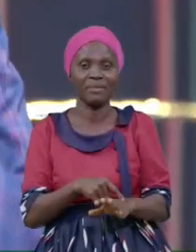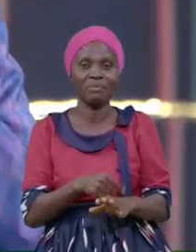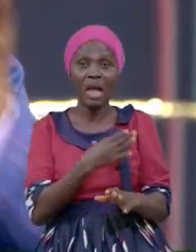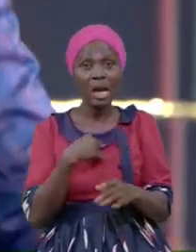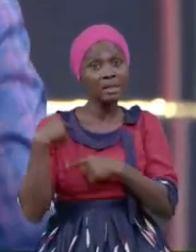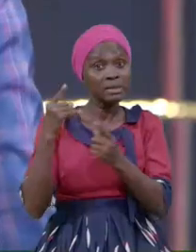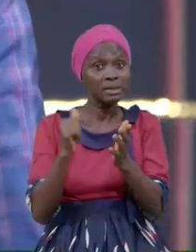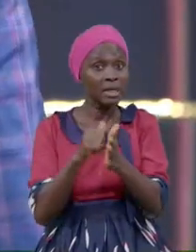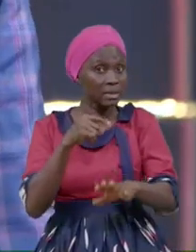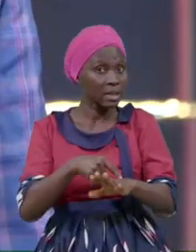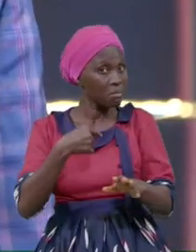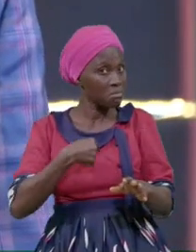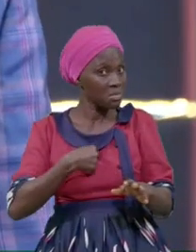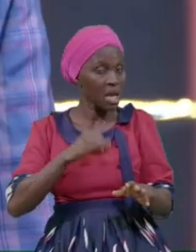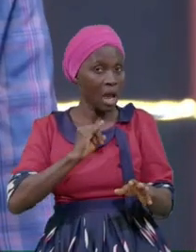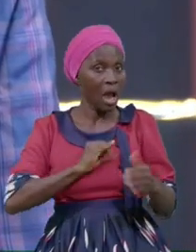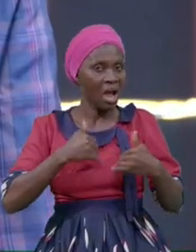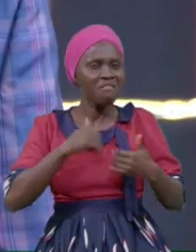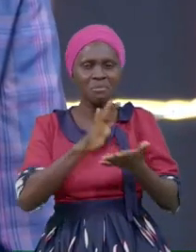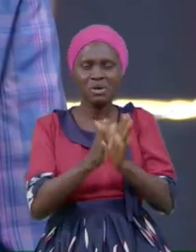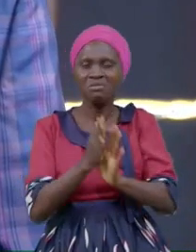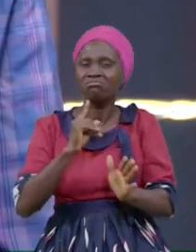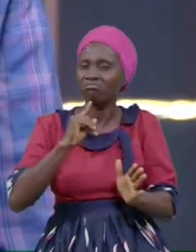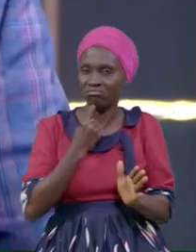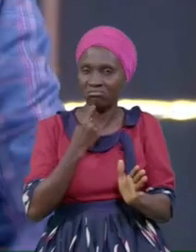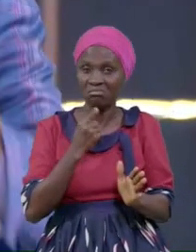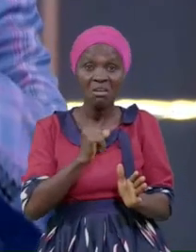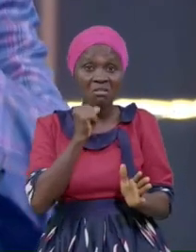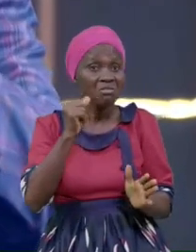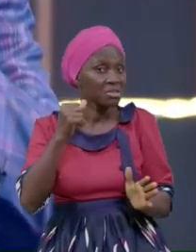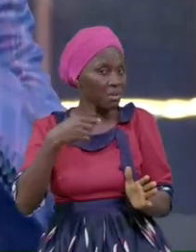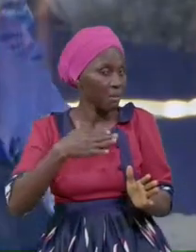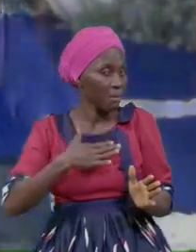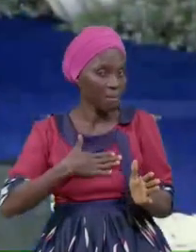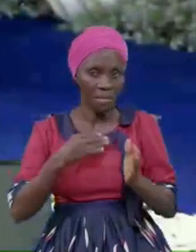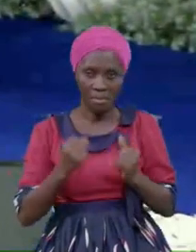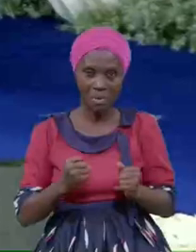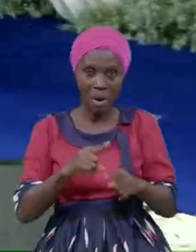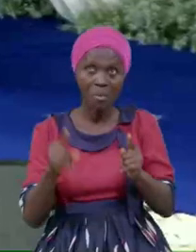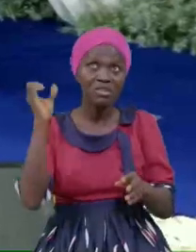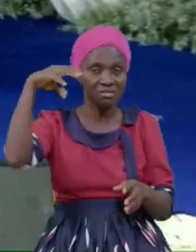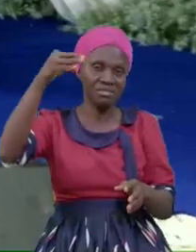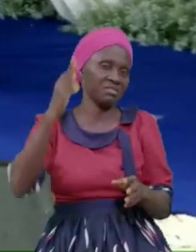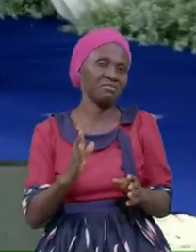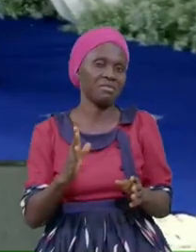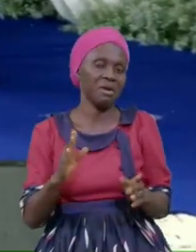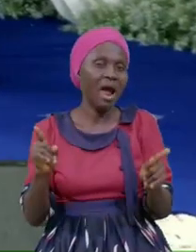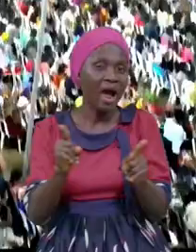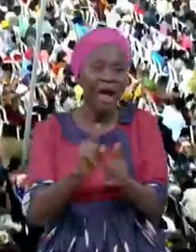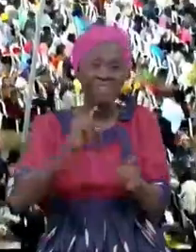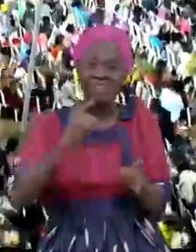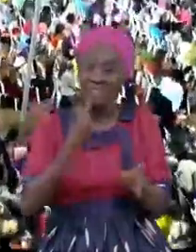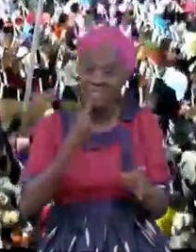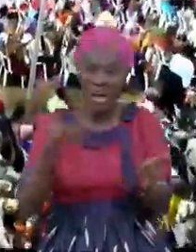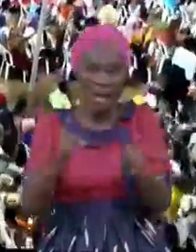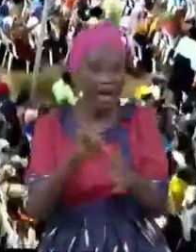j'ai été zélé. Pas moi, mais la grâce de Dieu. Aussi zélé que je suis, tu seras aussi zélé que